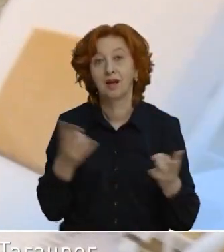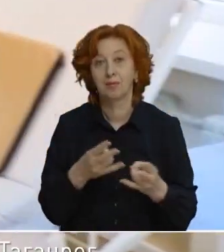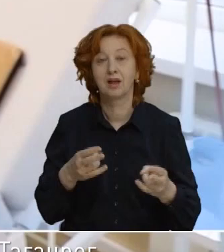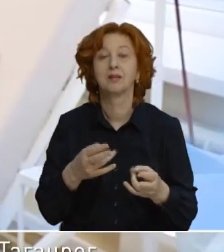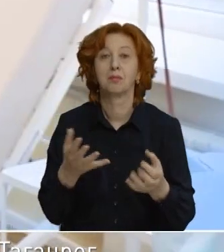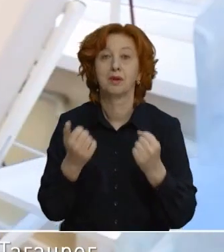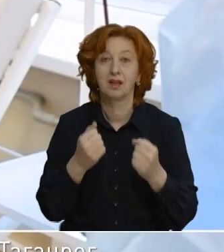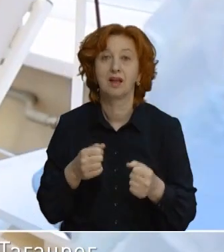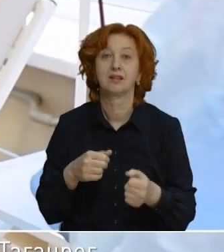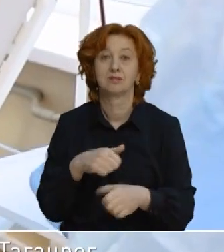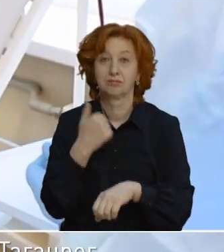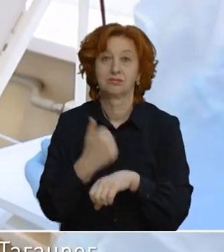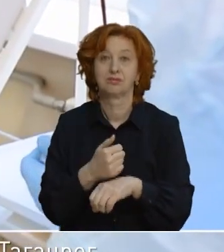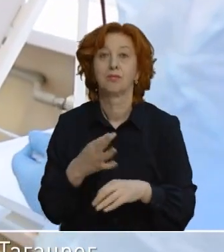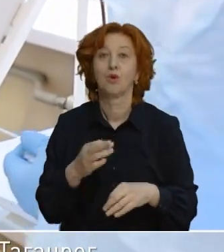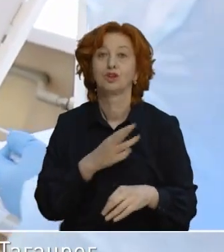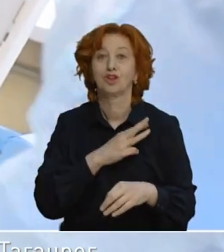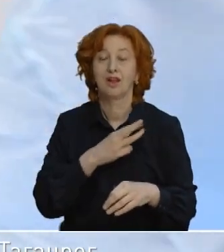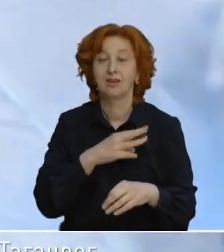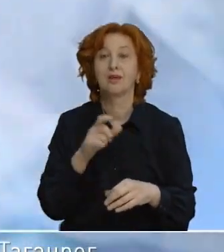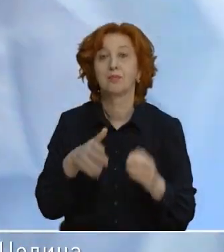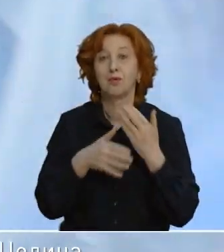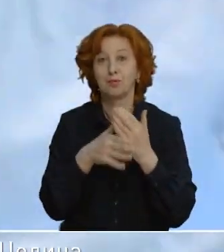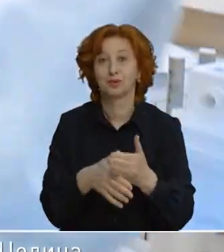говорят врачи, стремление и желание помочь.